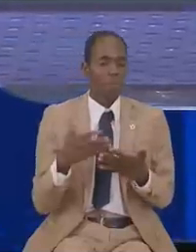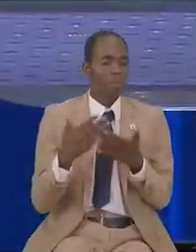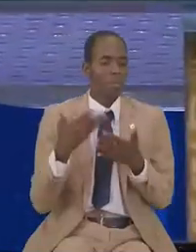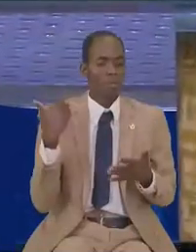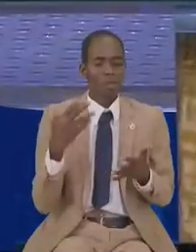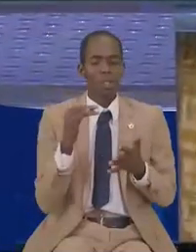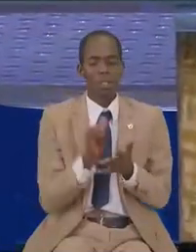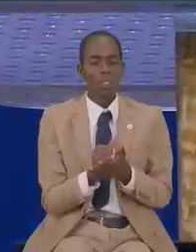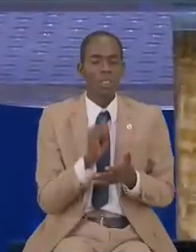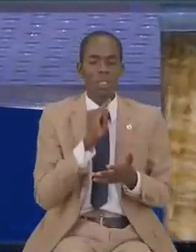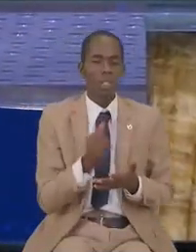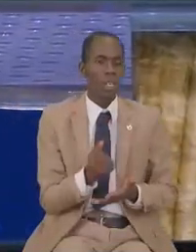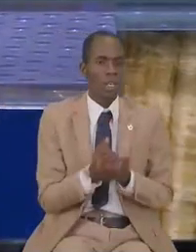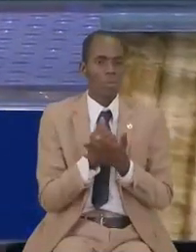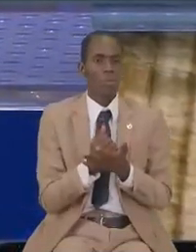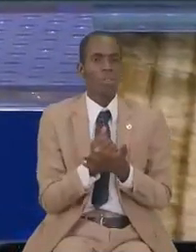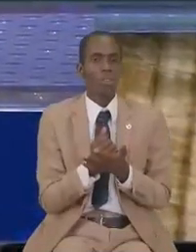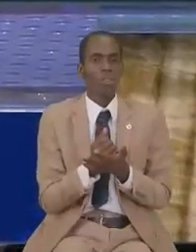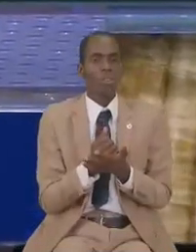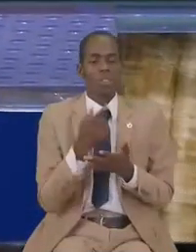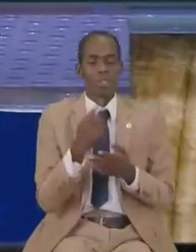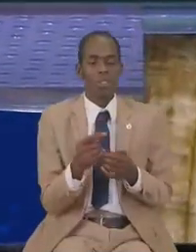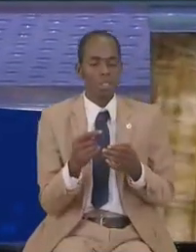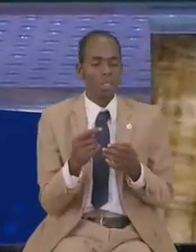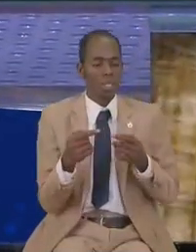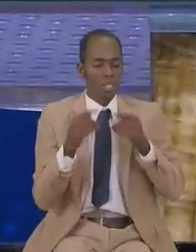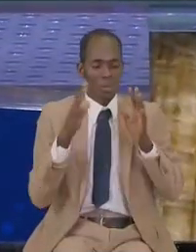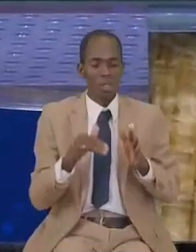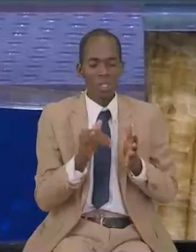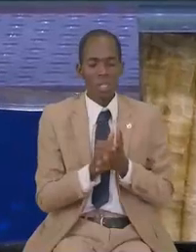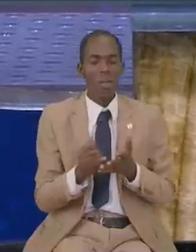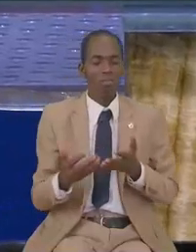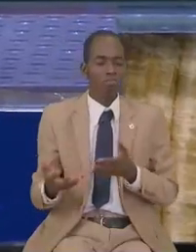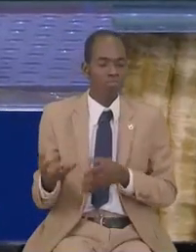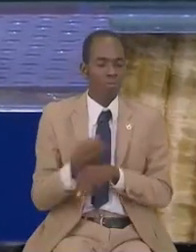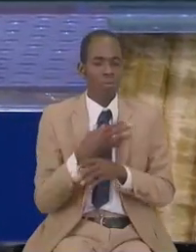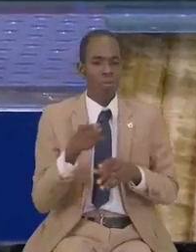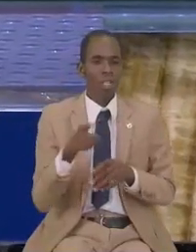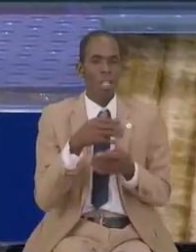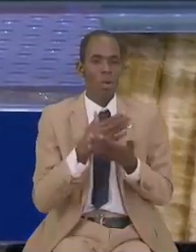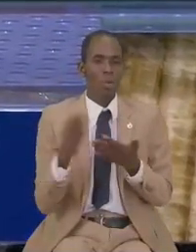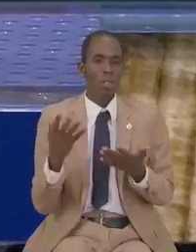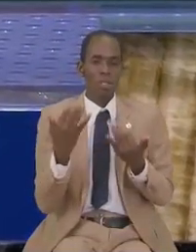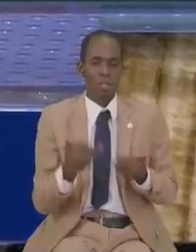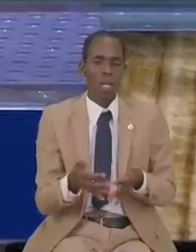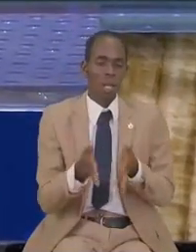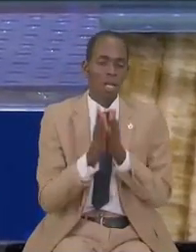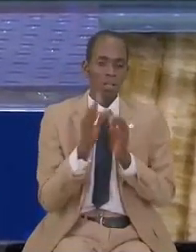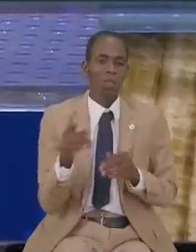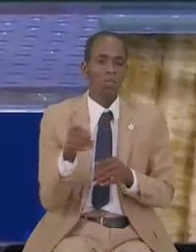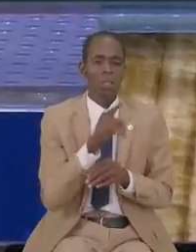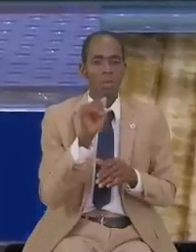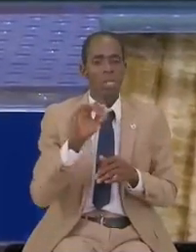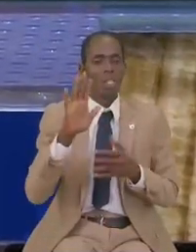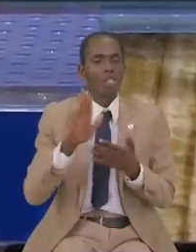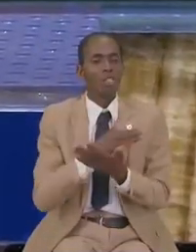amené l'élévation pour eux, maintenant, l'ennemi maintenant qui les a captivés, maintenant, leur demandait des chansons, des chants. Alors,